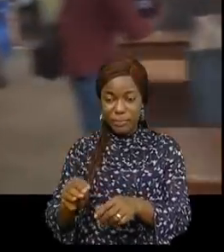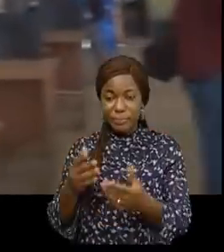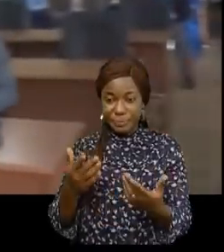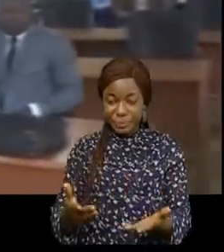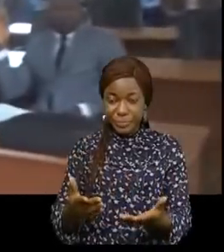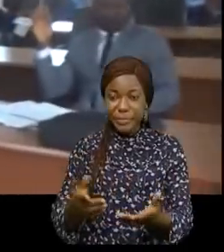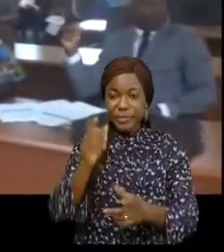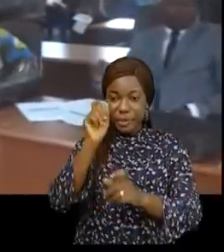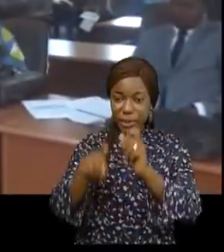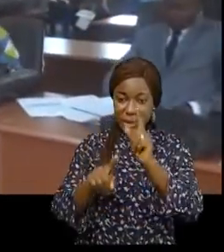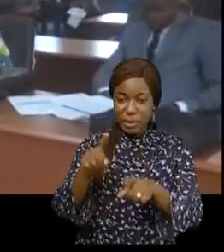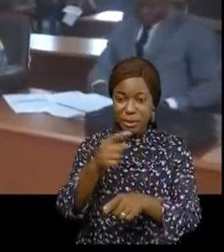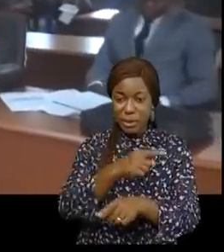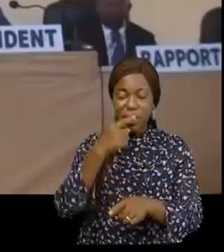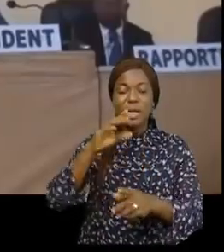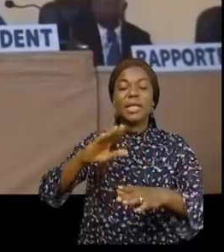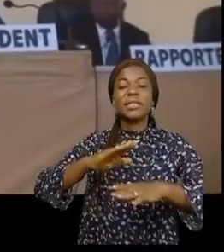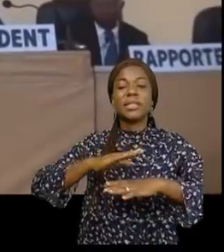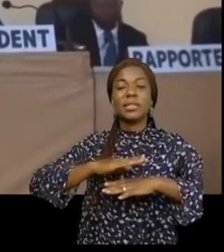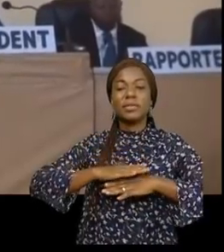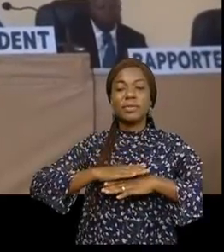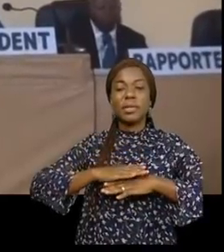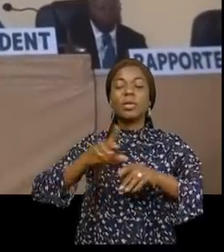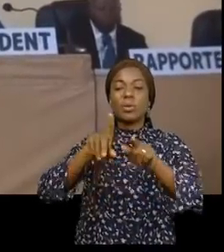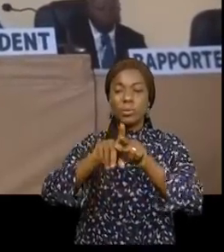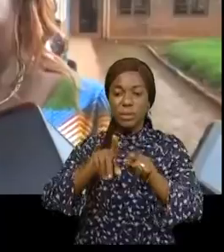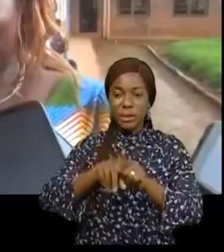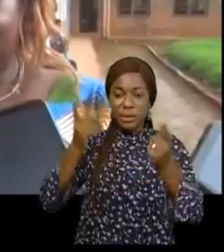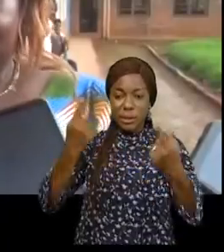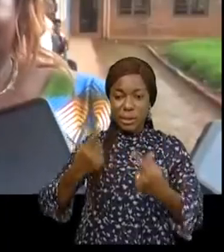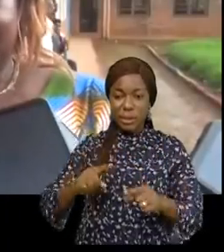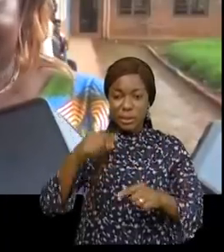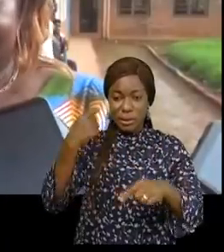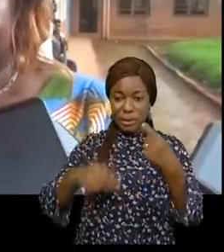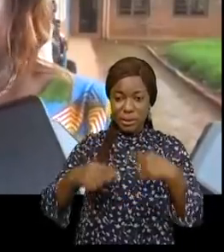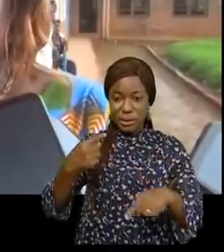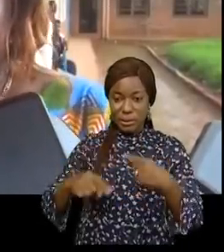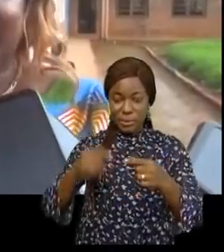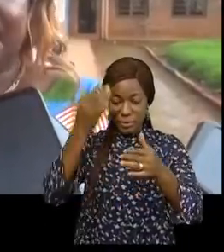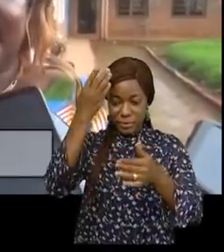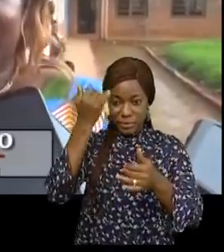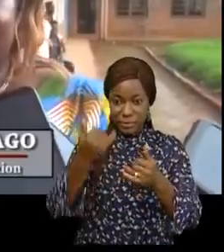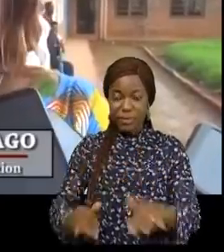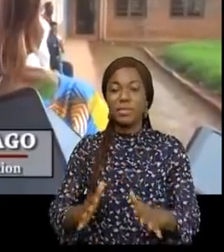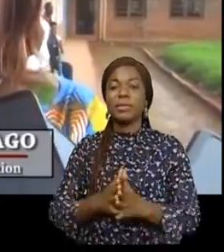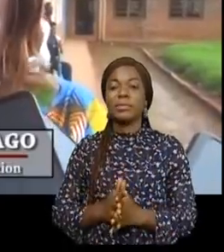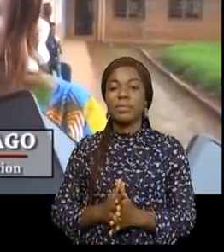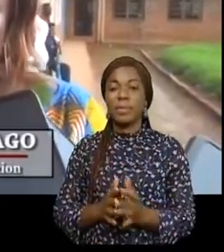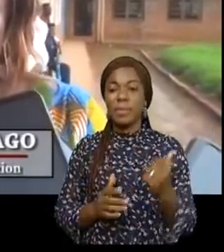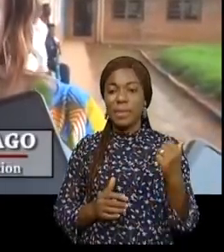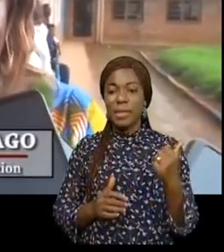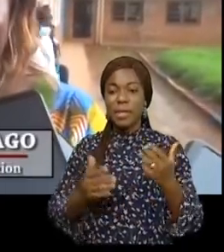dite question d'actualité s'est dite satisfaite à l'issue du débat. Je suis vraiment satisfaite par les